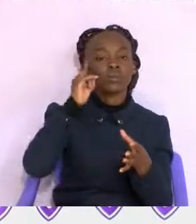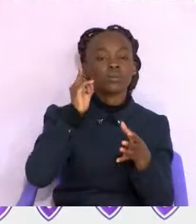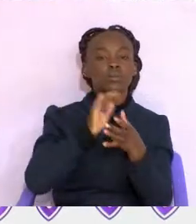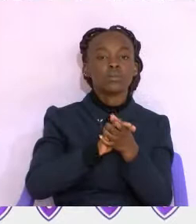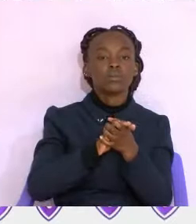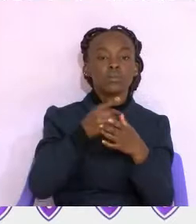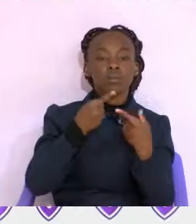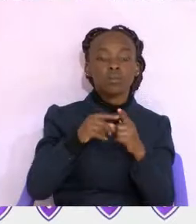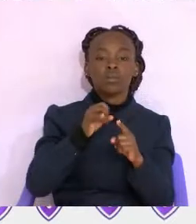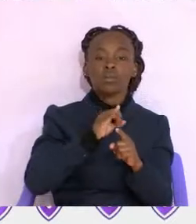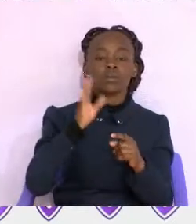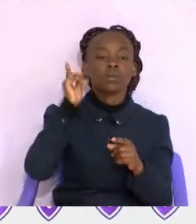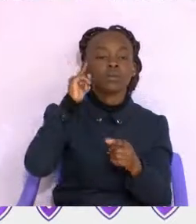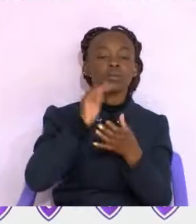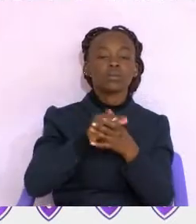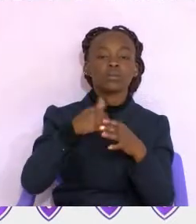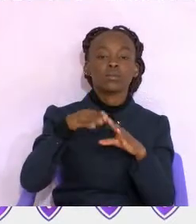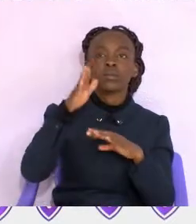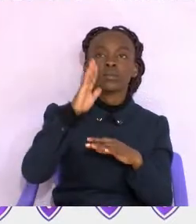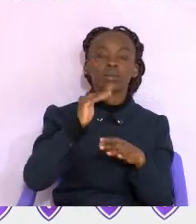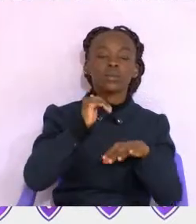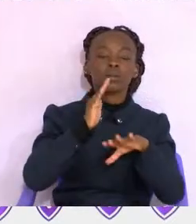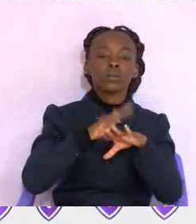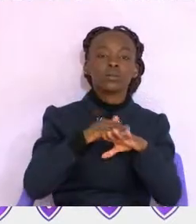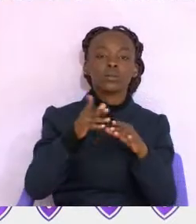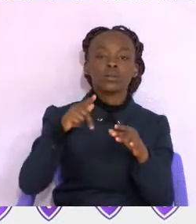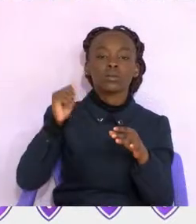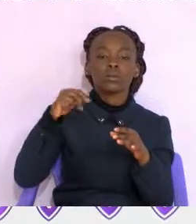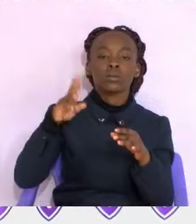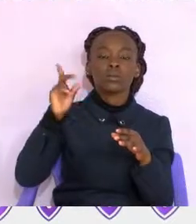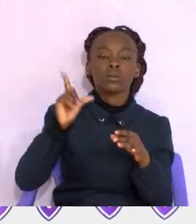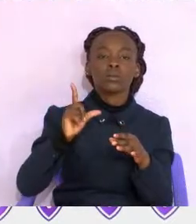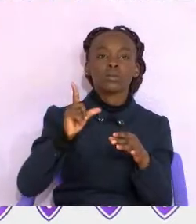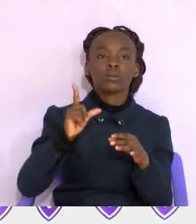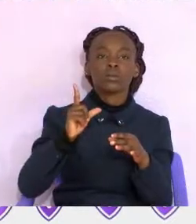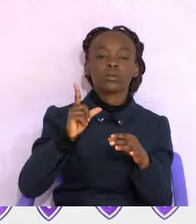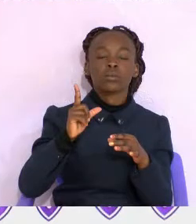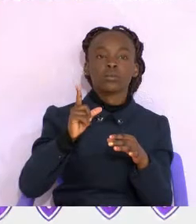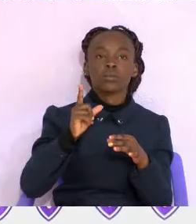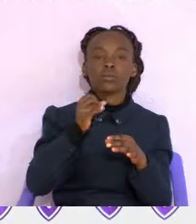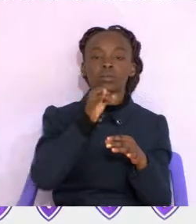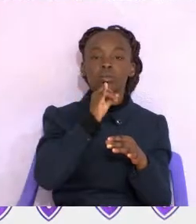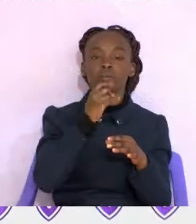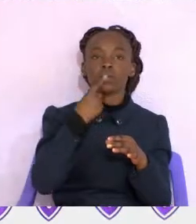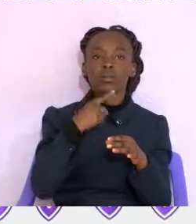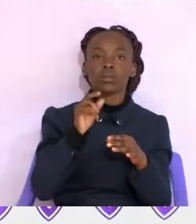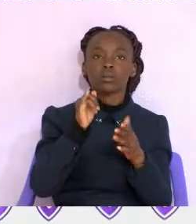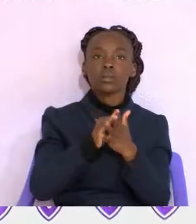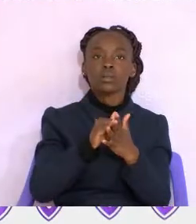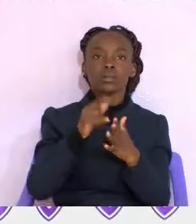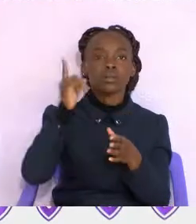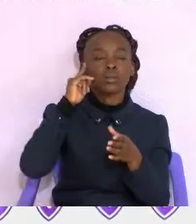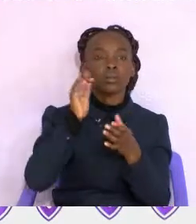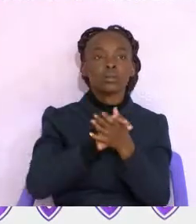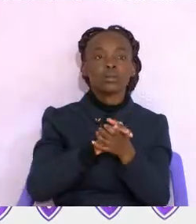Mungu. Wapendwa, ni vizuri Paulo aliweka kuweka uwazi yeye anaamini nini. Maana